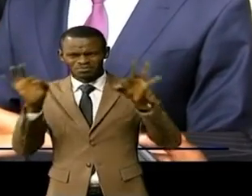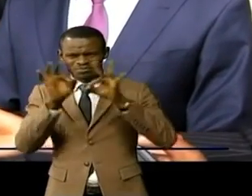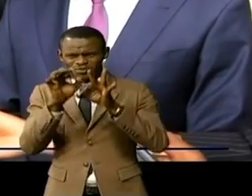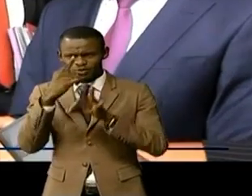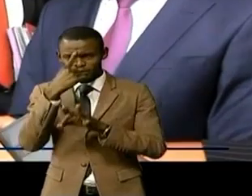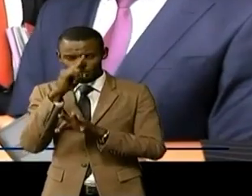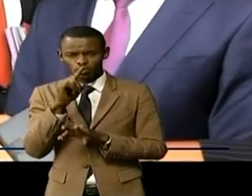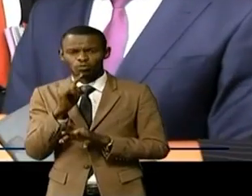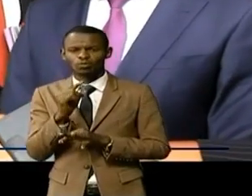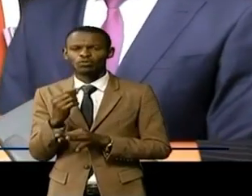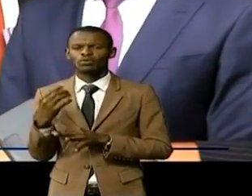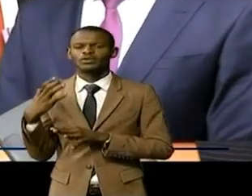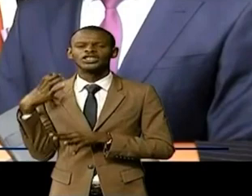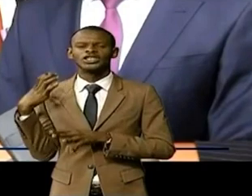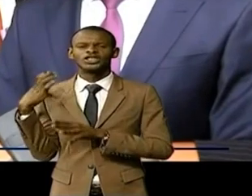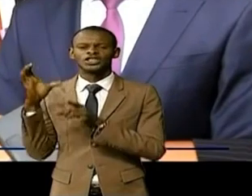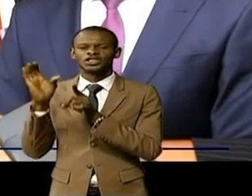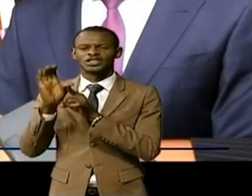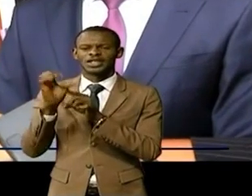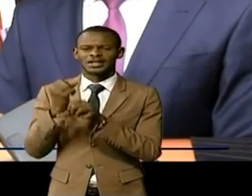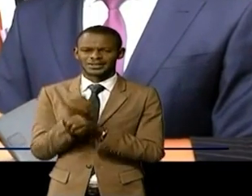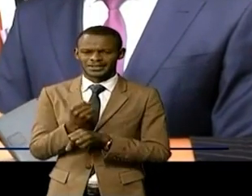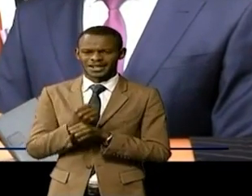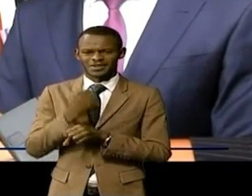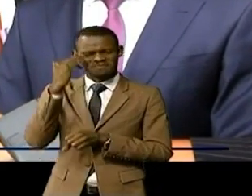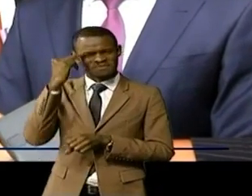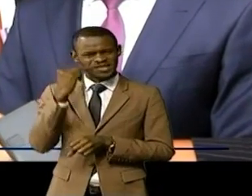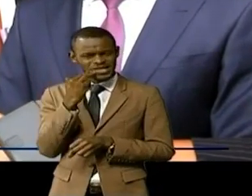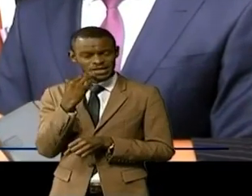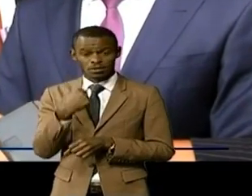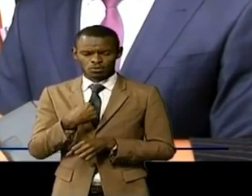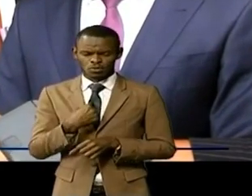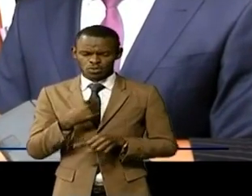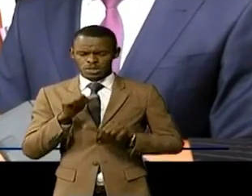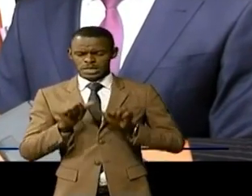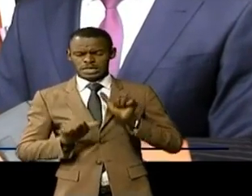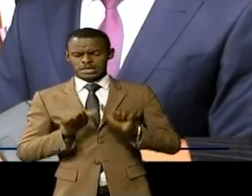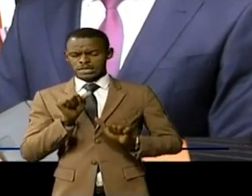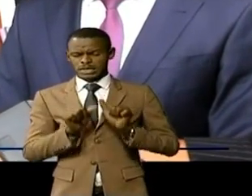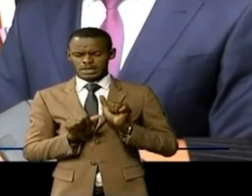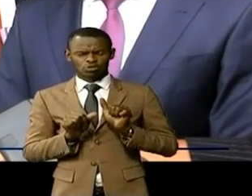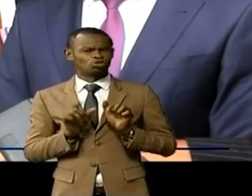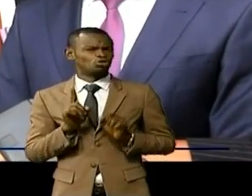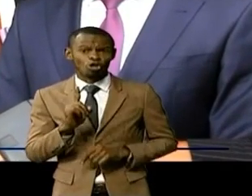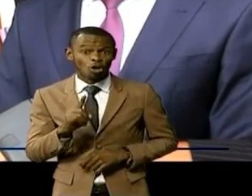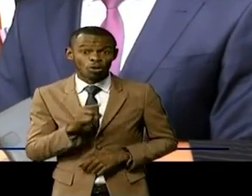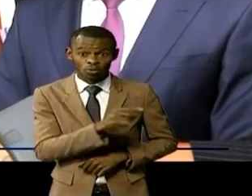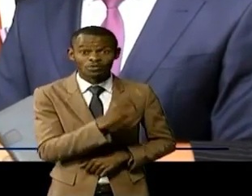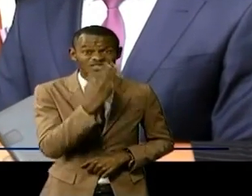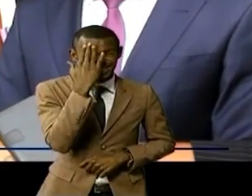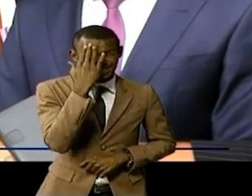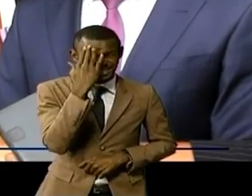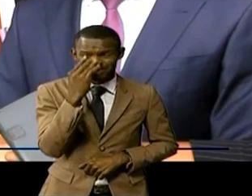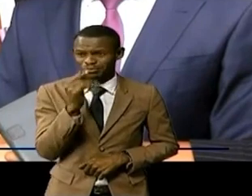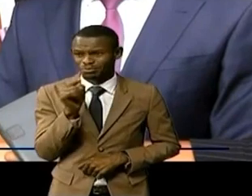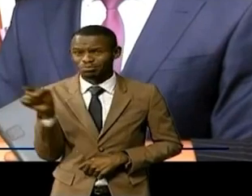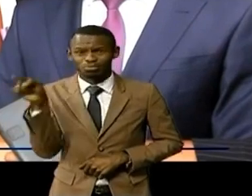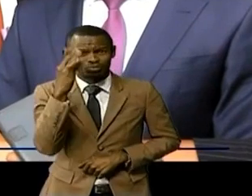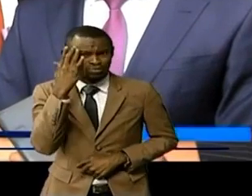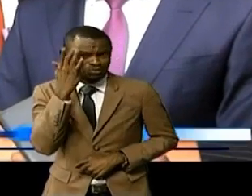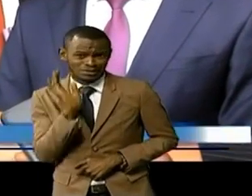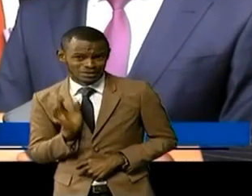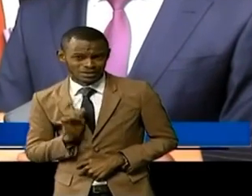ministre. Voilà. Je ne doutais pas de toute façon sur cet aspect-là. Je pense que c'est les gens qui ne le connaissent pas qui pouvaient